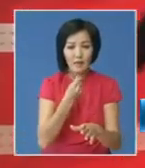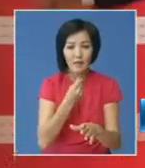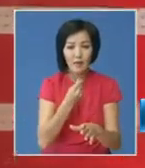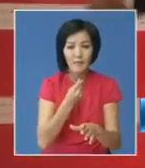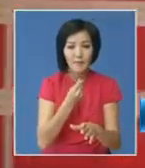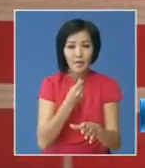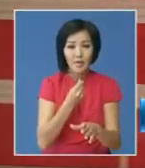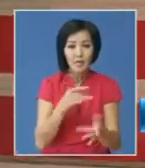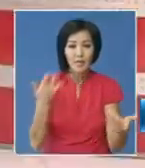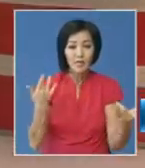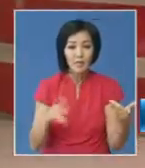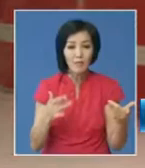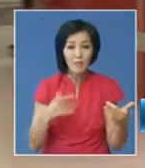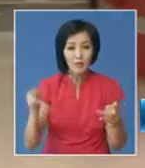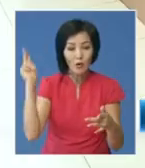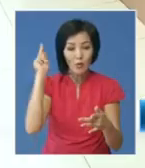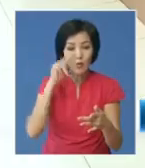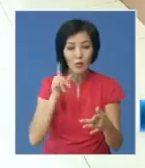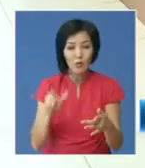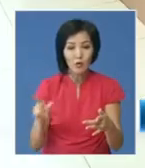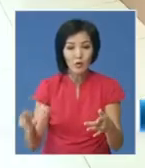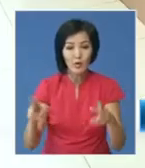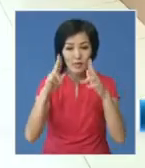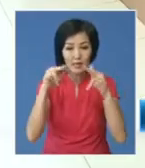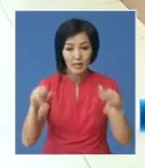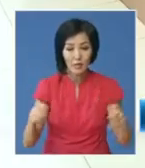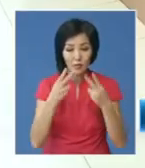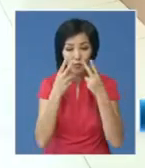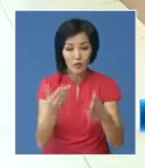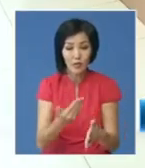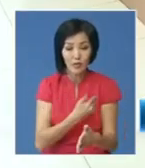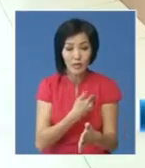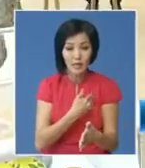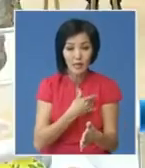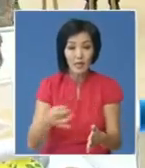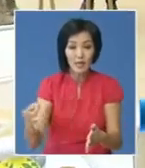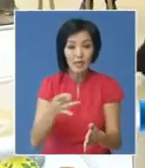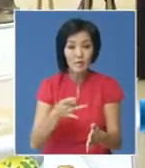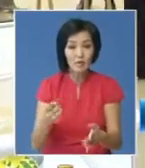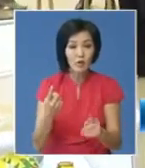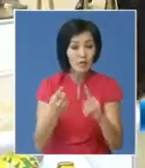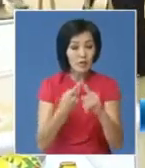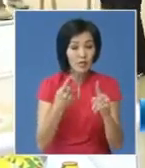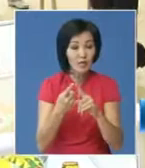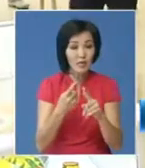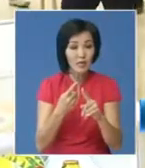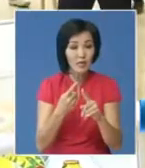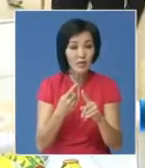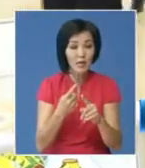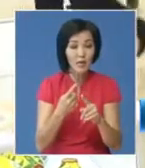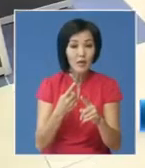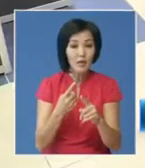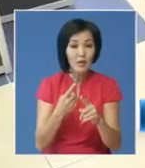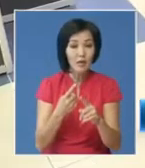тұр. Жамбылдықтар оқушылар сарайын көргісі келіпті. Жөні бар, республикада әзірге еш өңірде аналогы жоқ. 5 блокты,